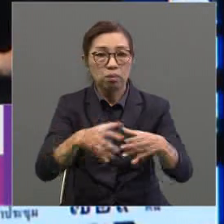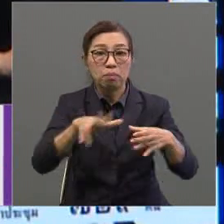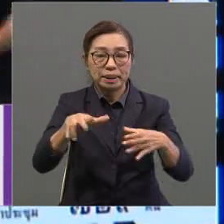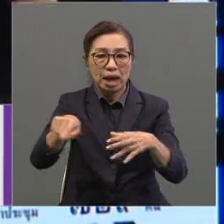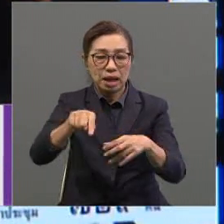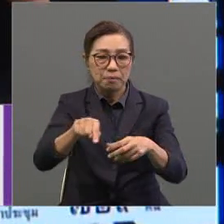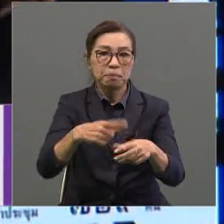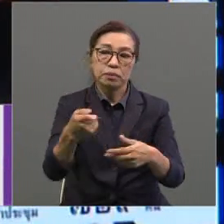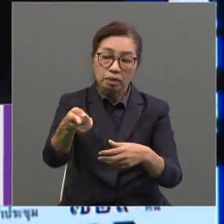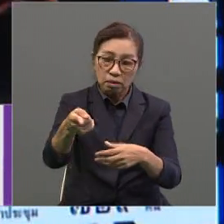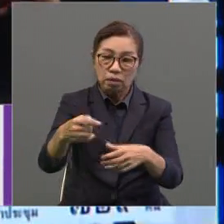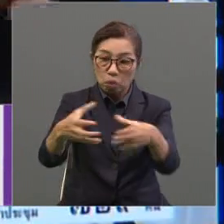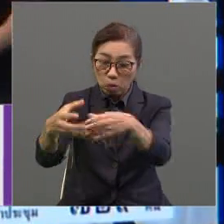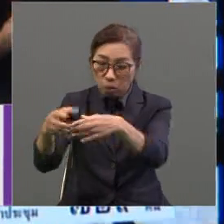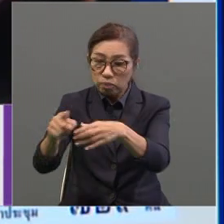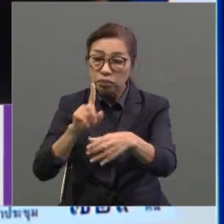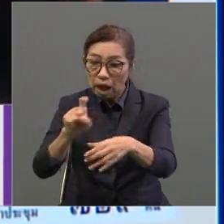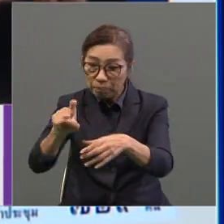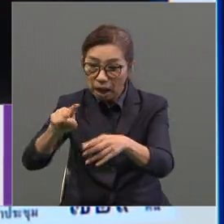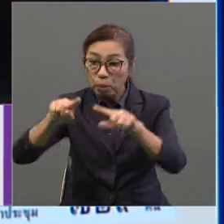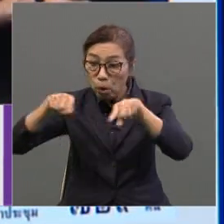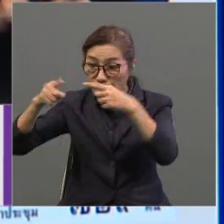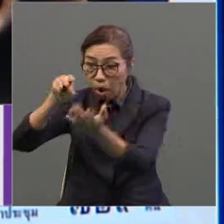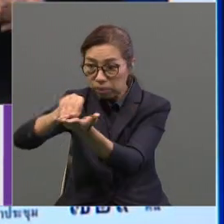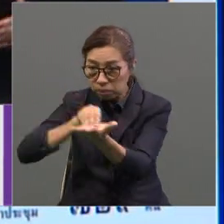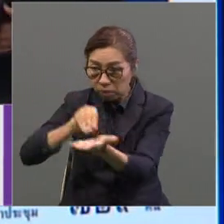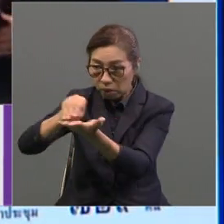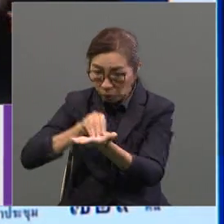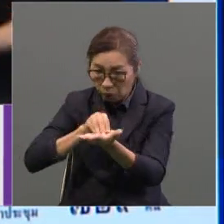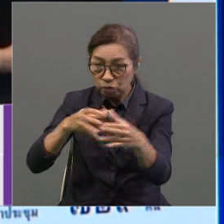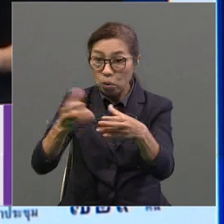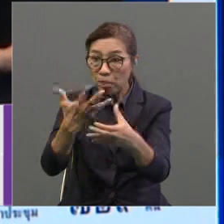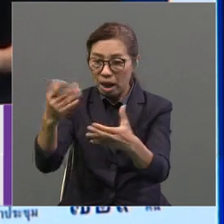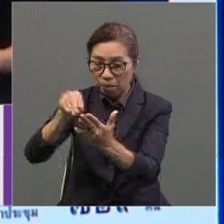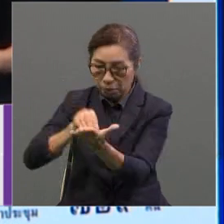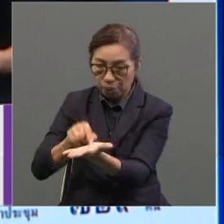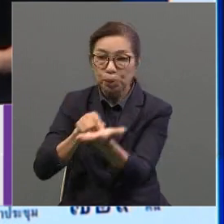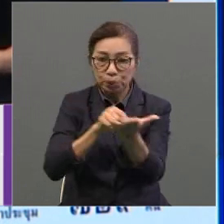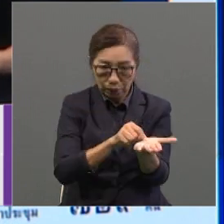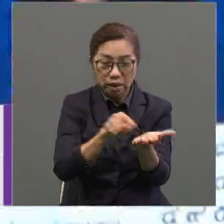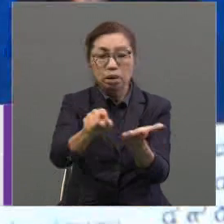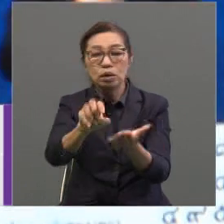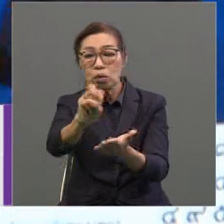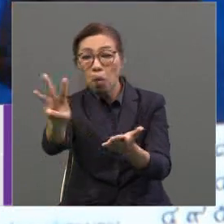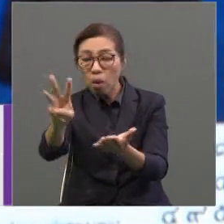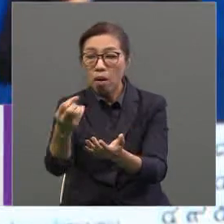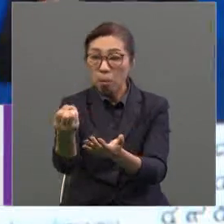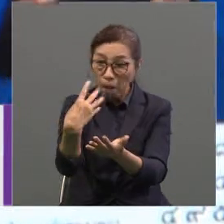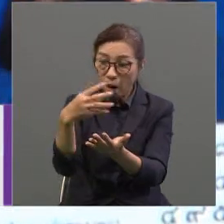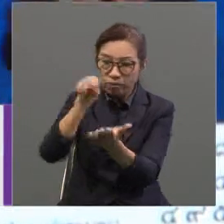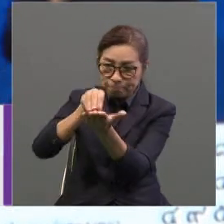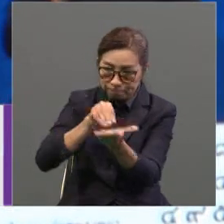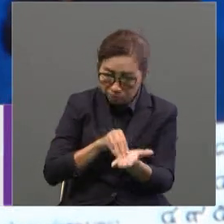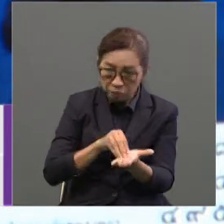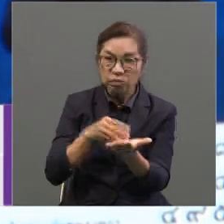นำเสนอคำตอบของพรรคการเมืองที่พรรคเพื่อไทยได้หารือร่วมกันไปก่อนหน้านี้ทั้ง 5พรรครวมทั้งเสียงสะท้อนของสวว่ามีความเห็นแล้วก็